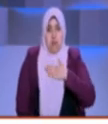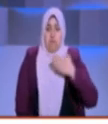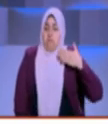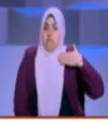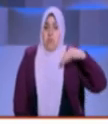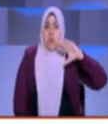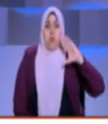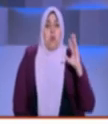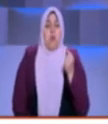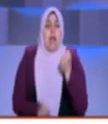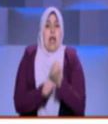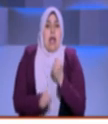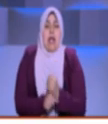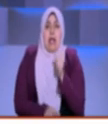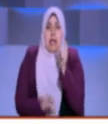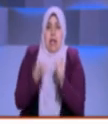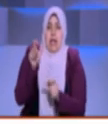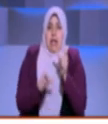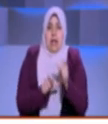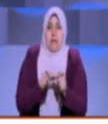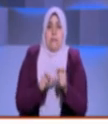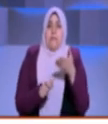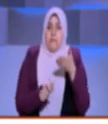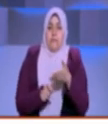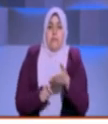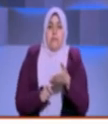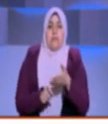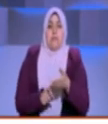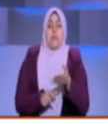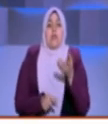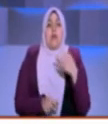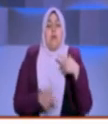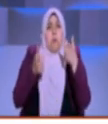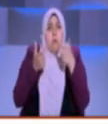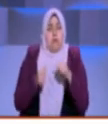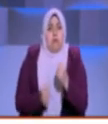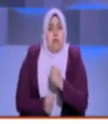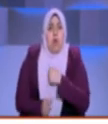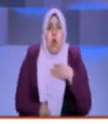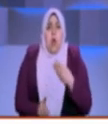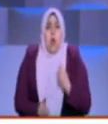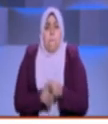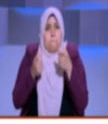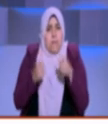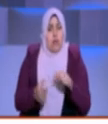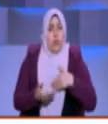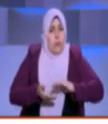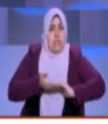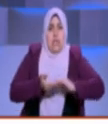الأعمال الفرنسيين يضربون مثلا في التبني والوطنية ليس بالكلام ولكن بالفعل وبالخطوات